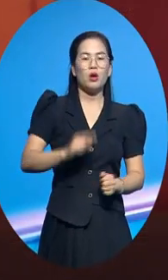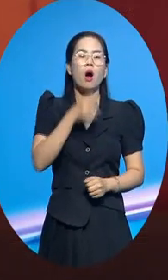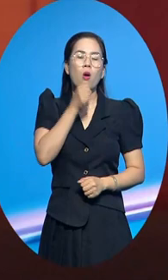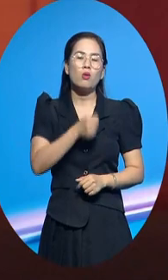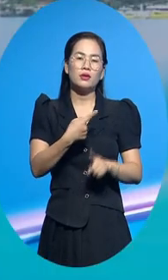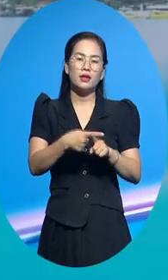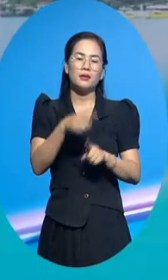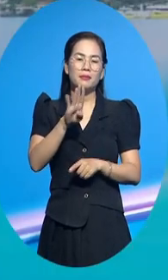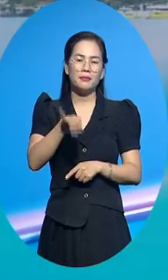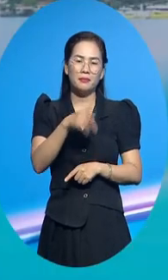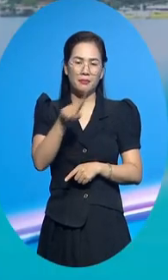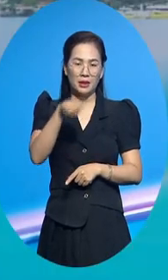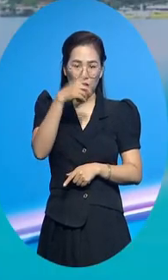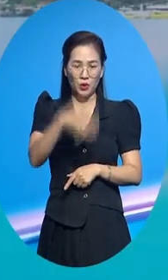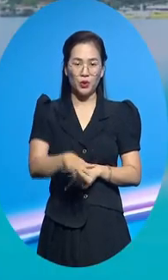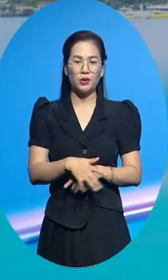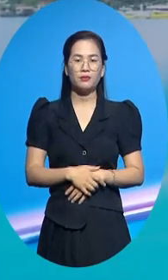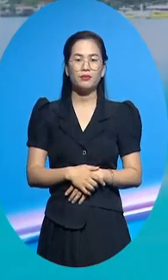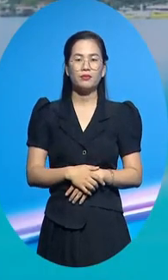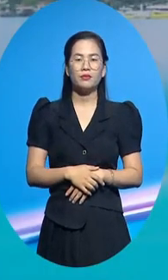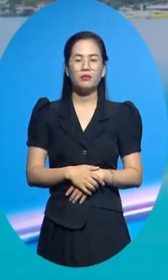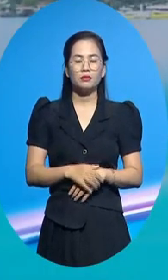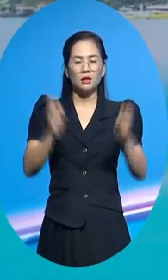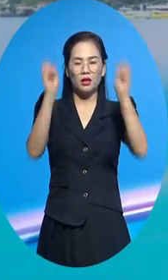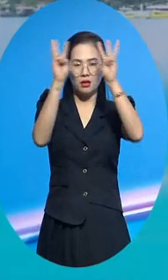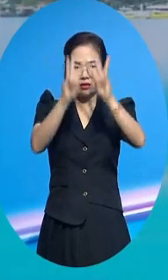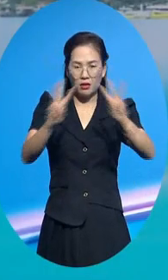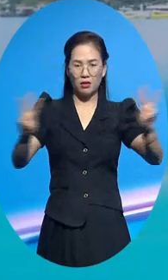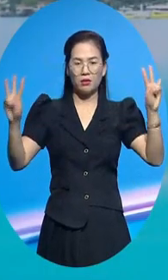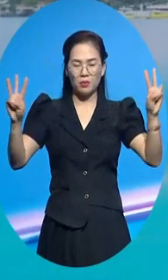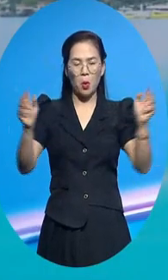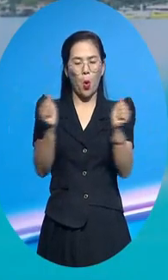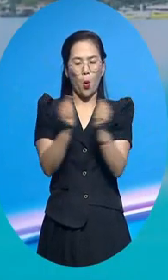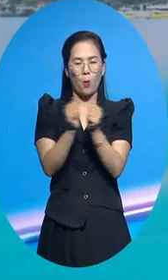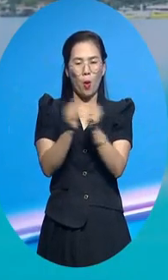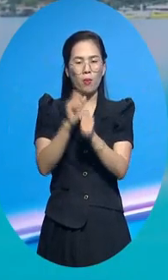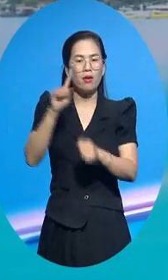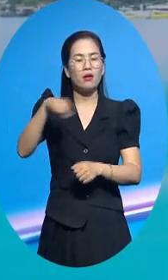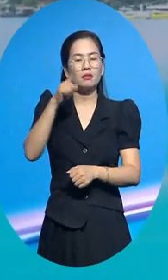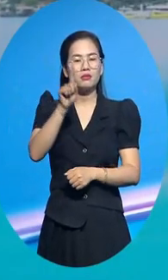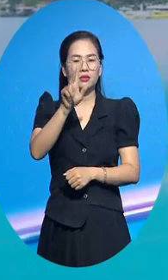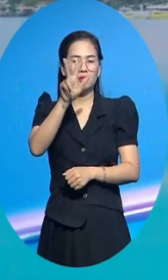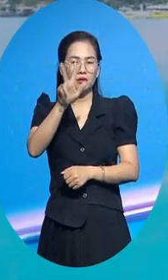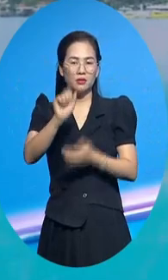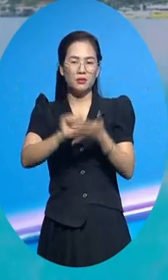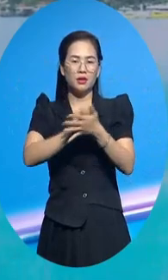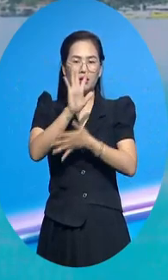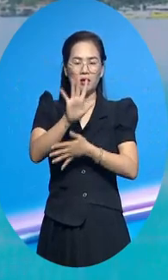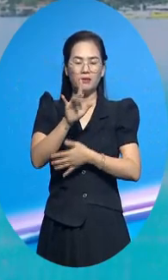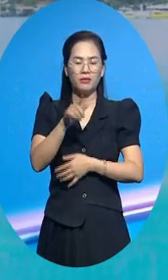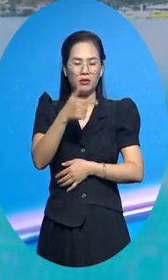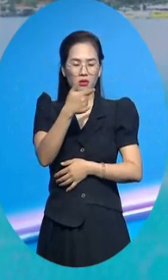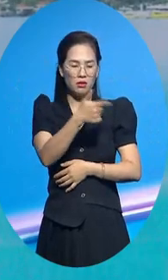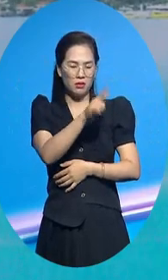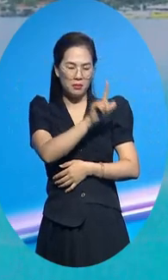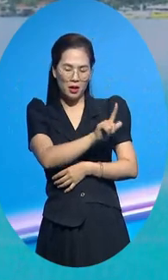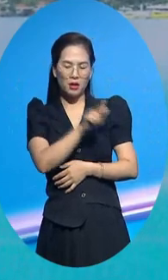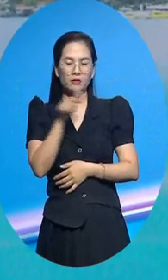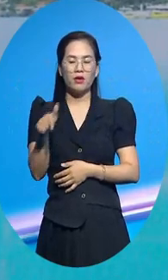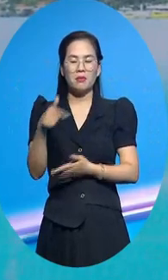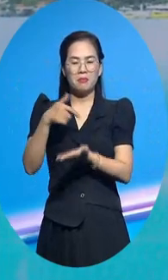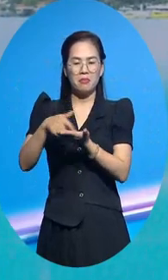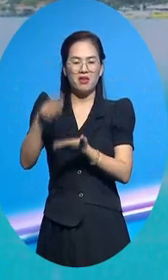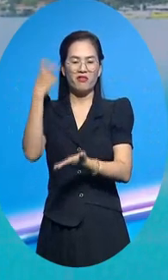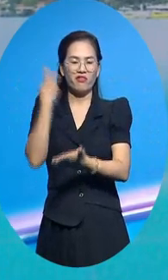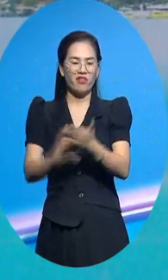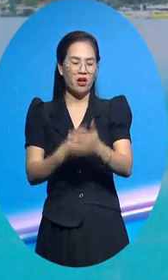Bình. Hội đồng Bảo an Liên Hiệp Quốc đã tổ chức phiên họp hôm ngày 18 tháng 5 giữa lúc Mỹ và nhóm G7 sắp công bố gói trừng phạt